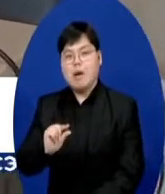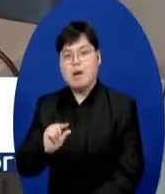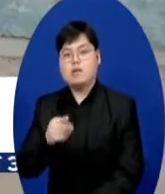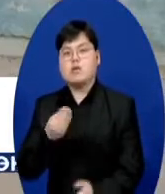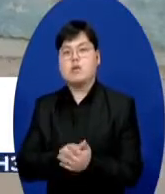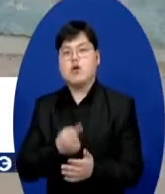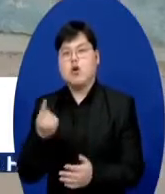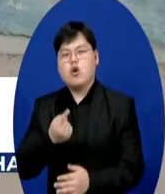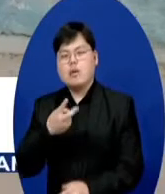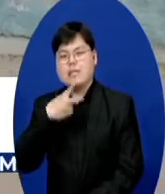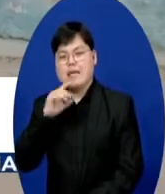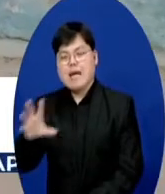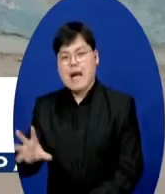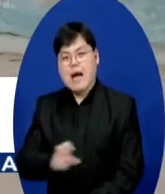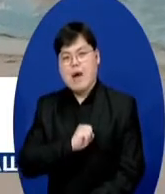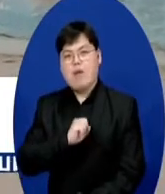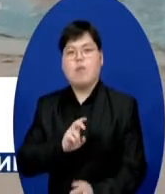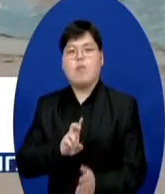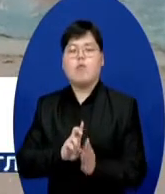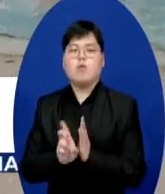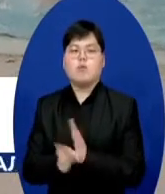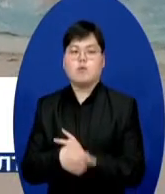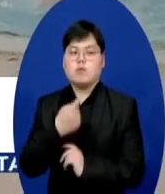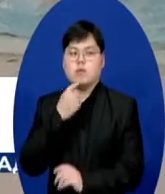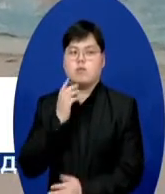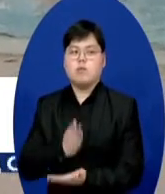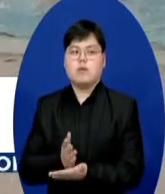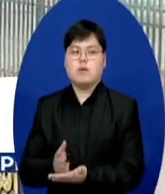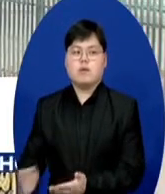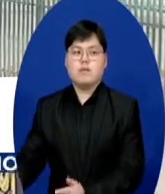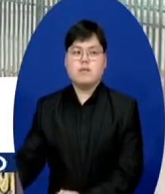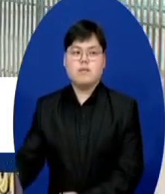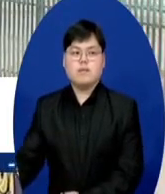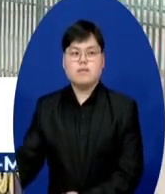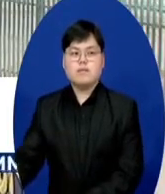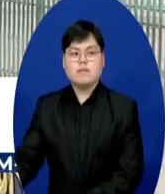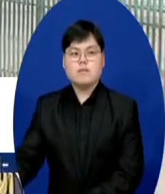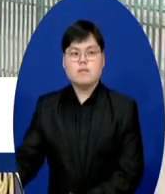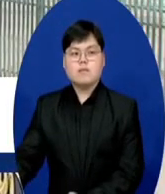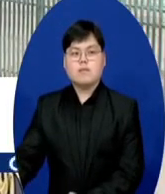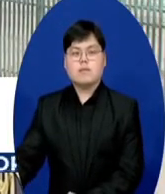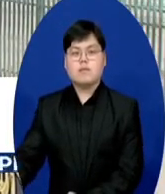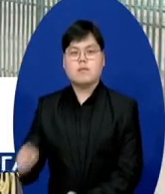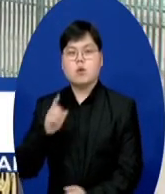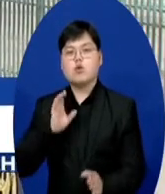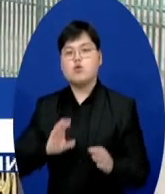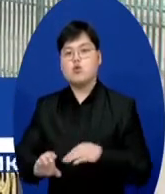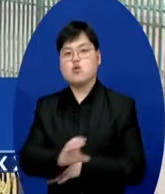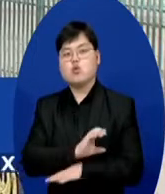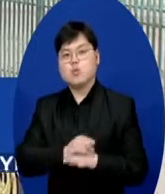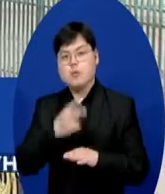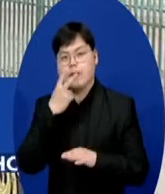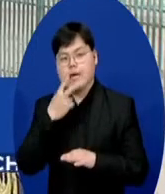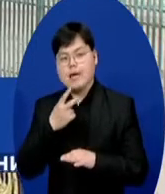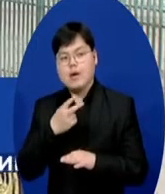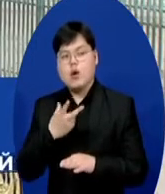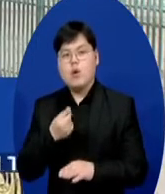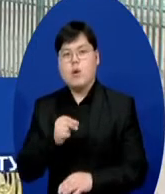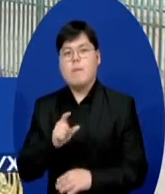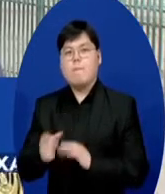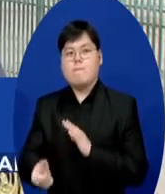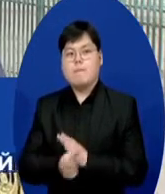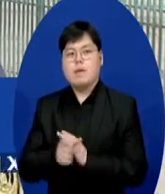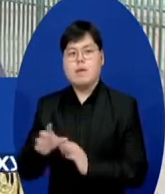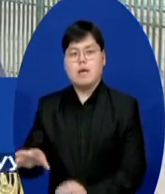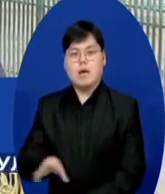өндөр цалин авч ажилд орох нь илүү гэдгийг тэрээр ярьсан юм а. Би энэ сум орон нутгаа бодож л одоо эзэмшсэн